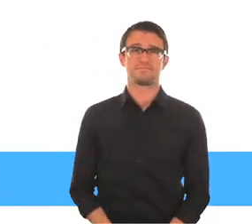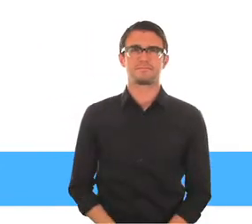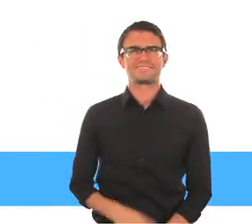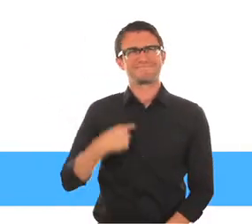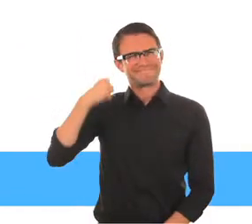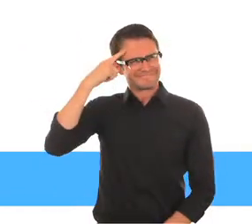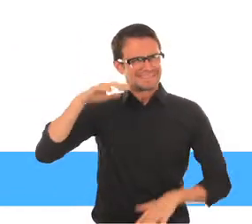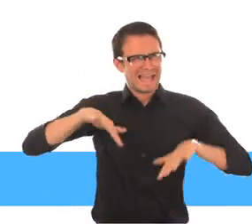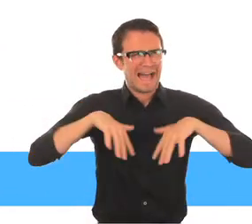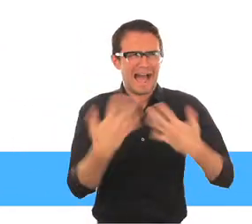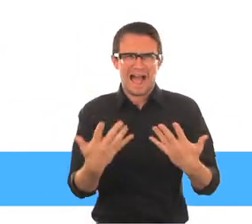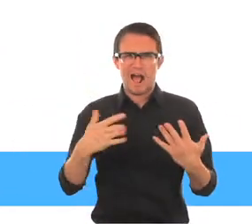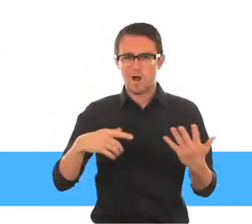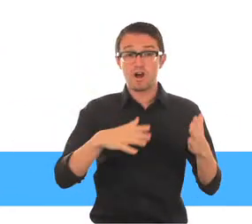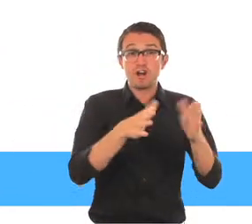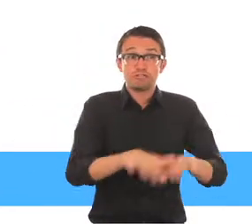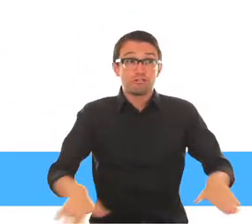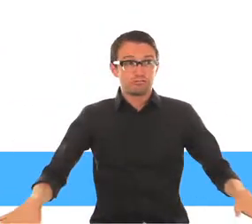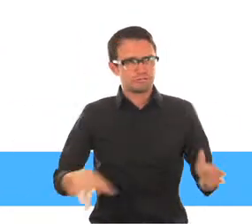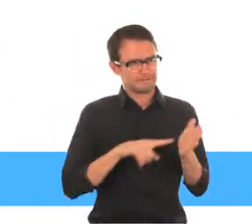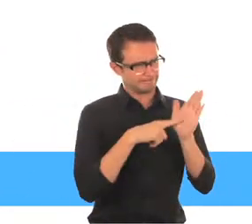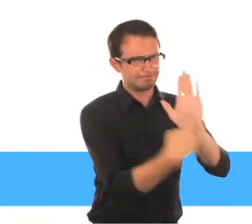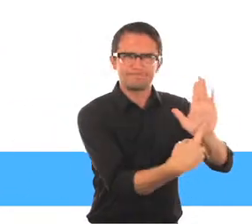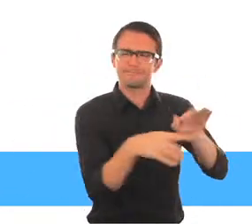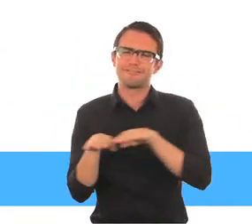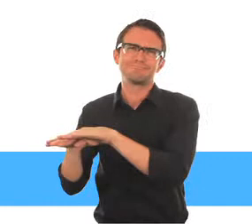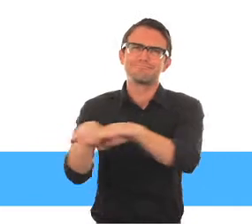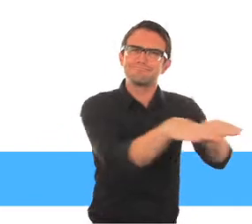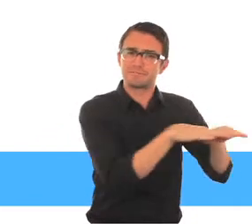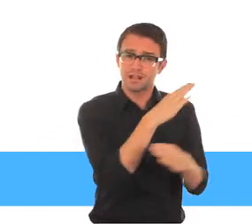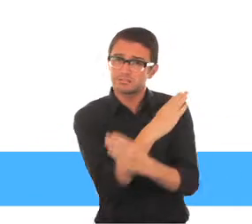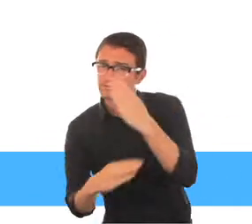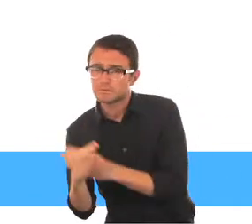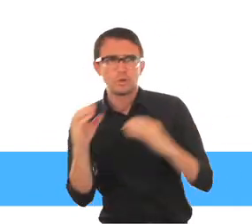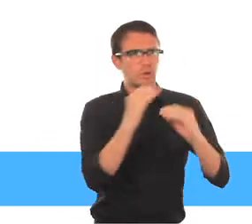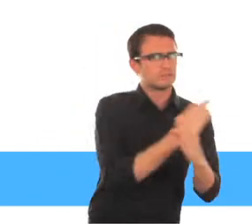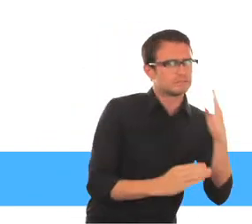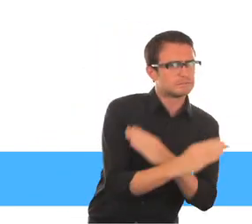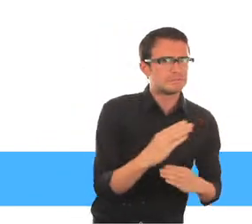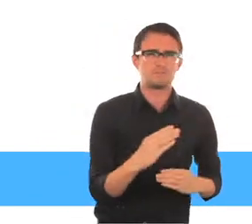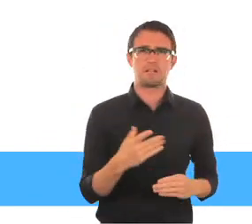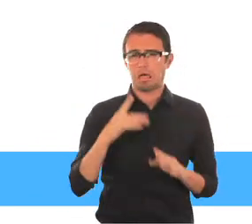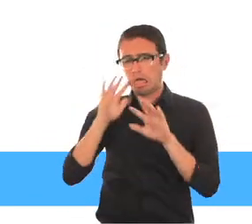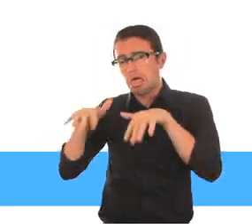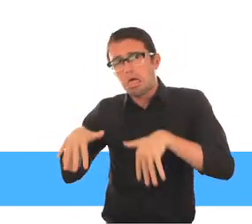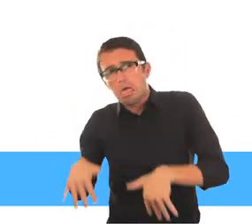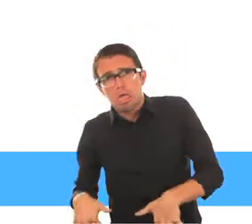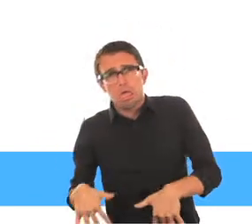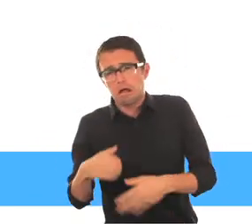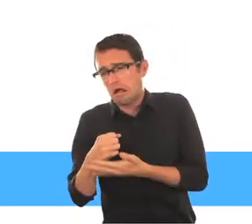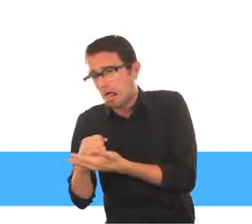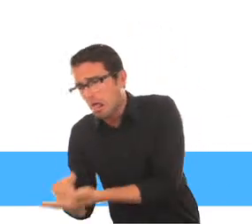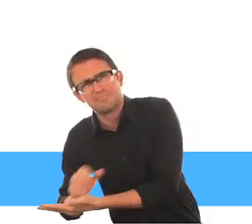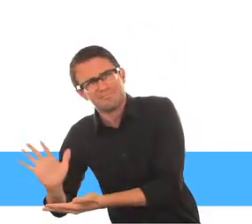nous défions les normes sociales. Décrire les enfants handicapés comme des êtres faibles et sans défense leur nuit, en renforçant des sentiments de pitié et de peur à